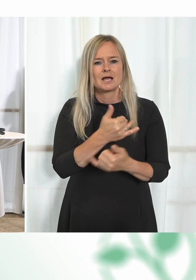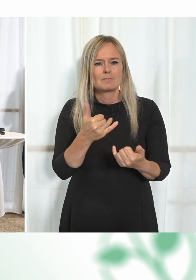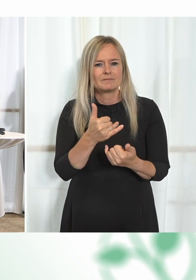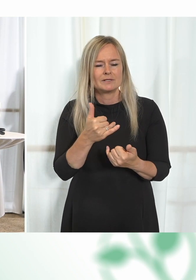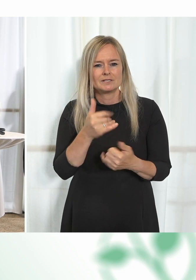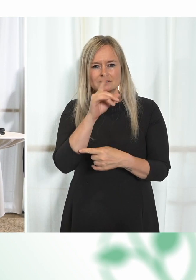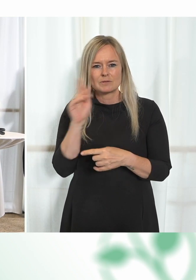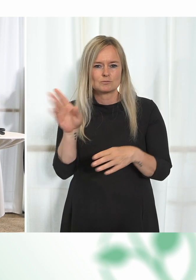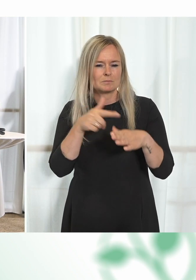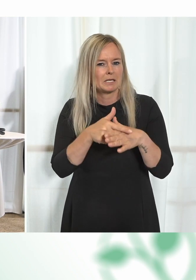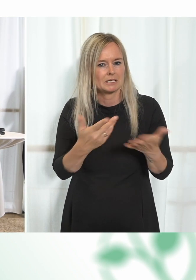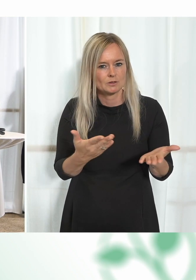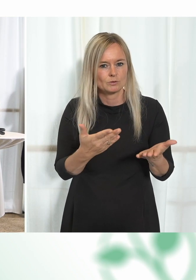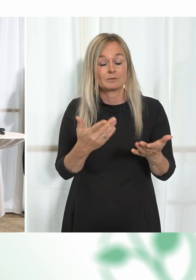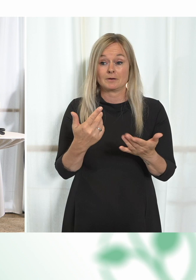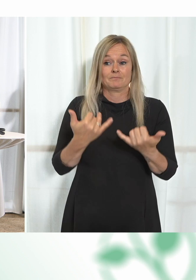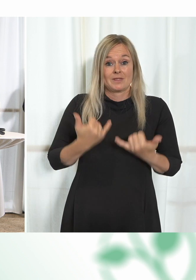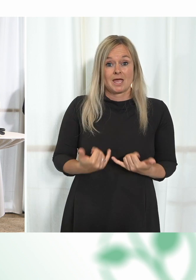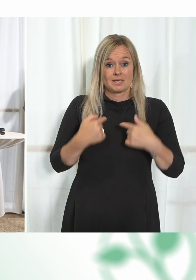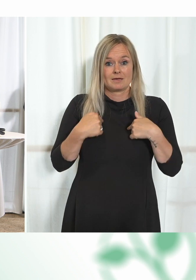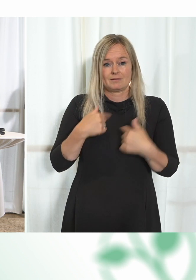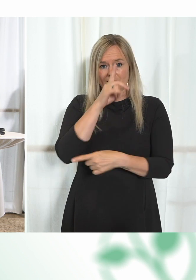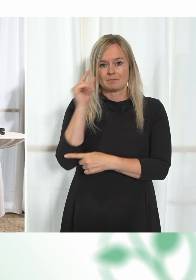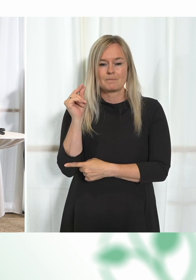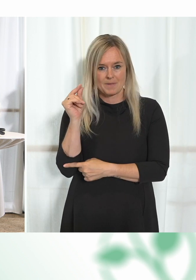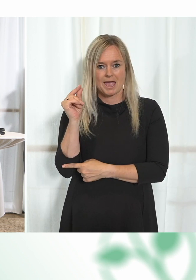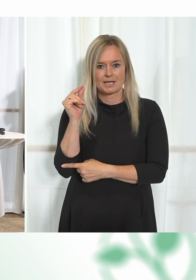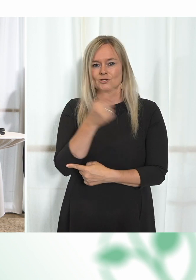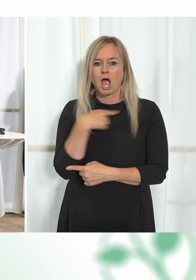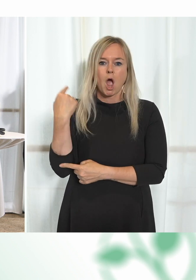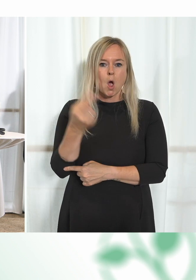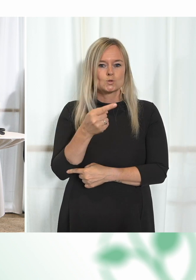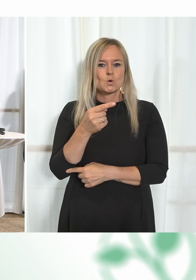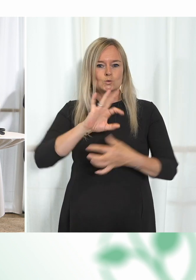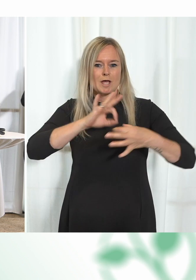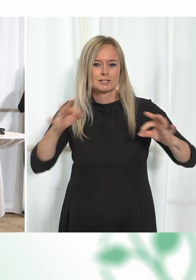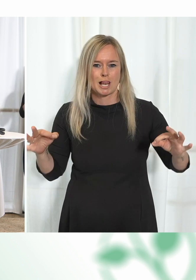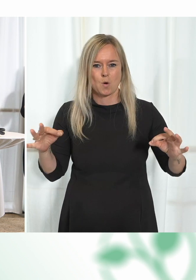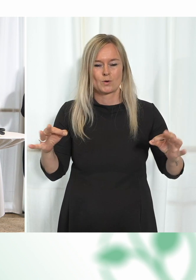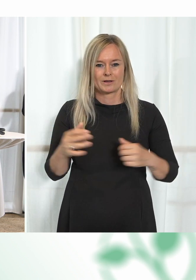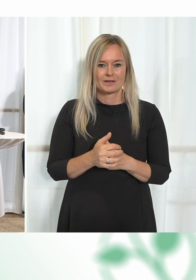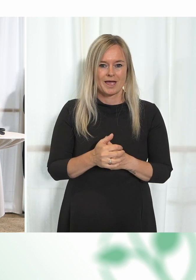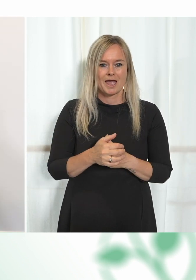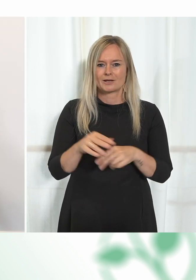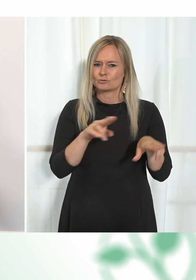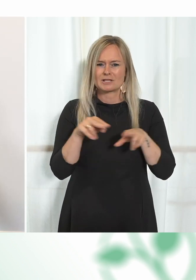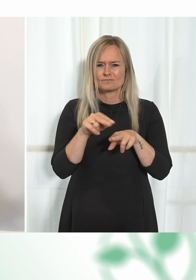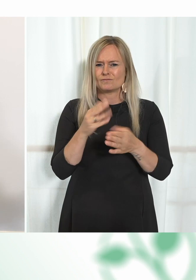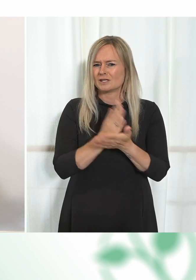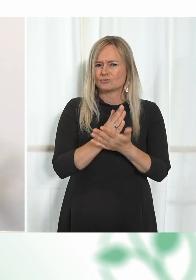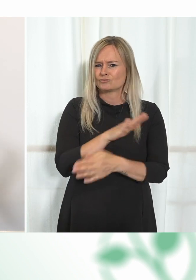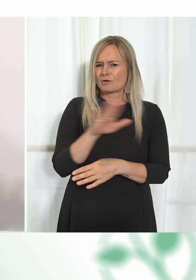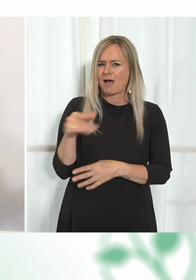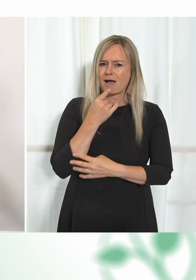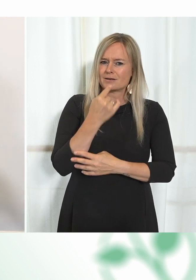Unternehmen? Ja, hier bin ich Mensch, ist unser Slogan. Und ich glaube, das Video hat eh schon alles ausgesagt. Also wir sind wirklich bestrebt, den